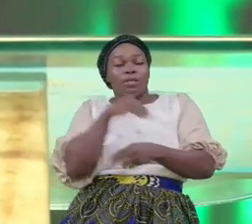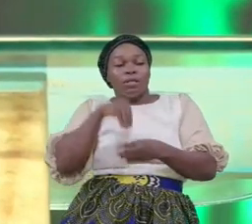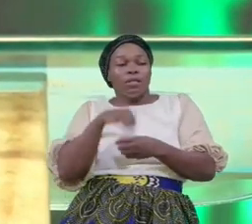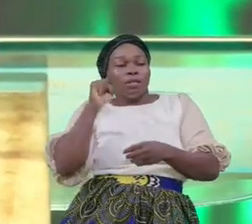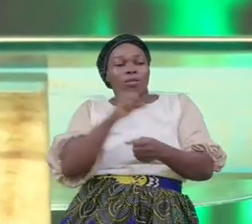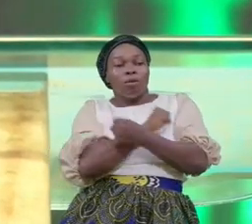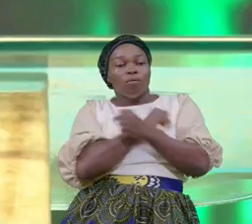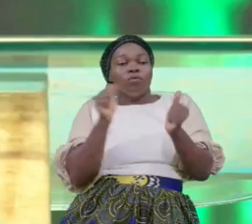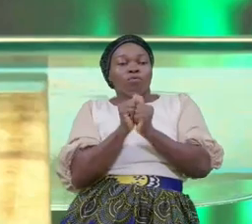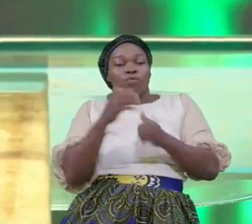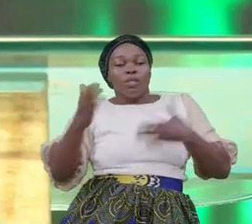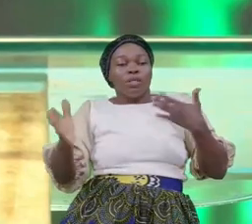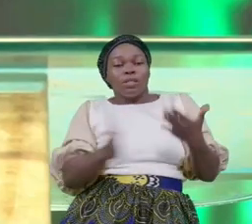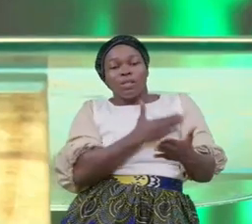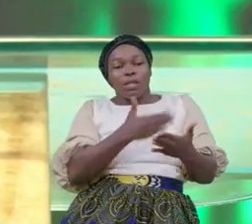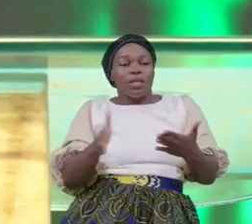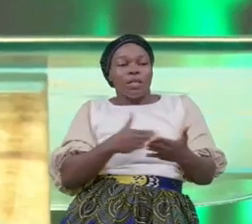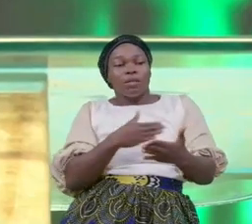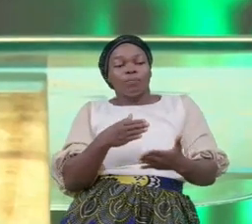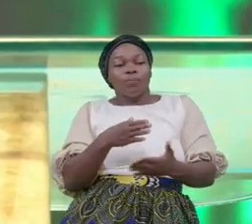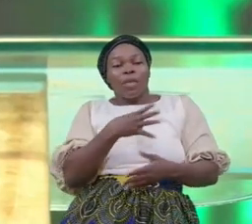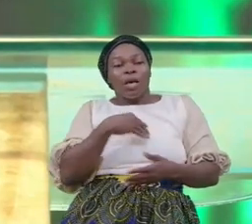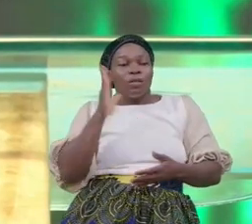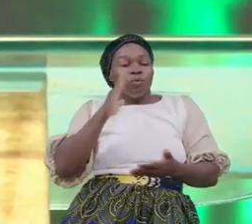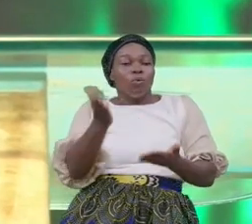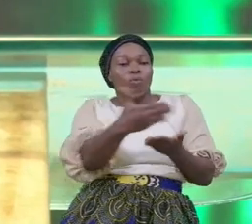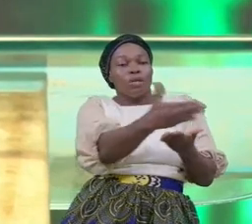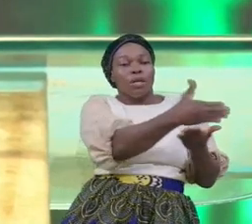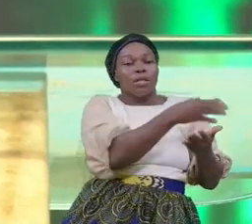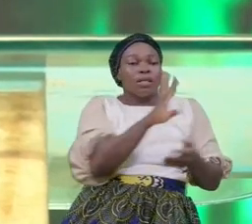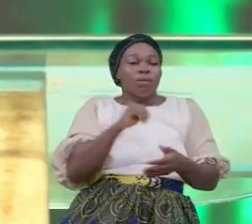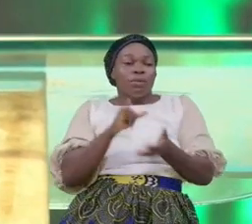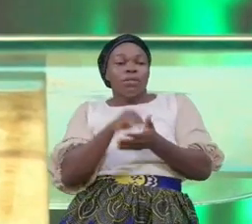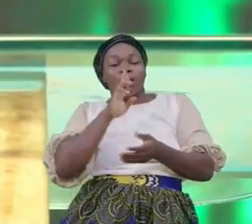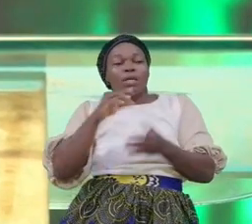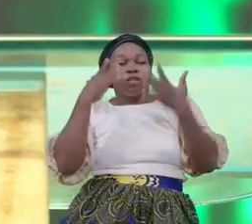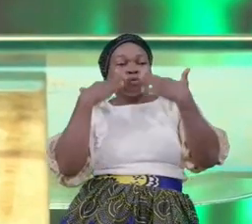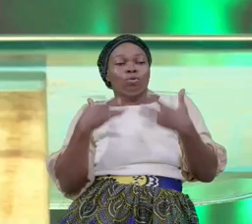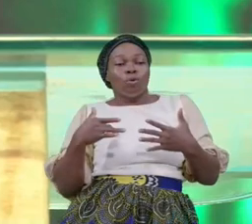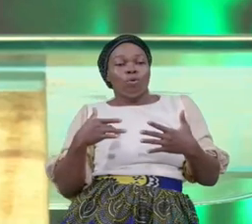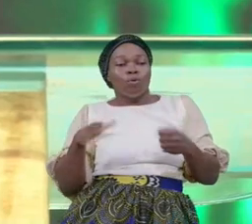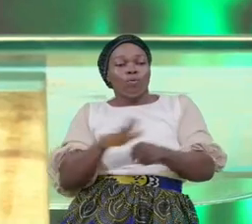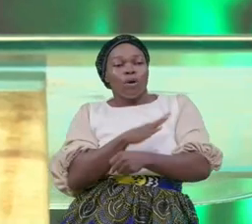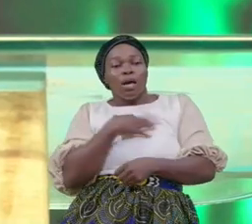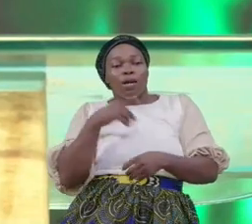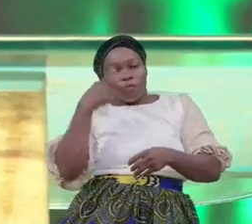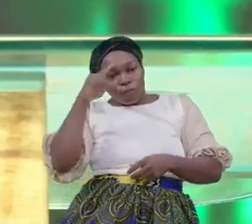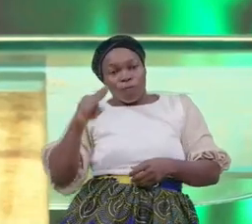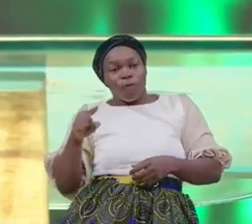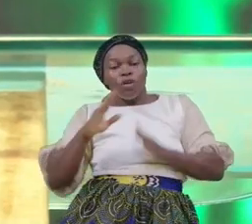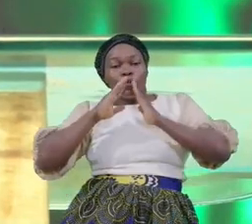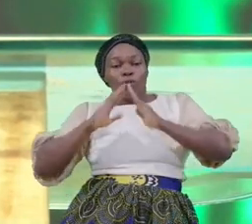d'allégresse. Je rassemblerai ceux qui sont dans la tristesse, loin des fêtes